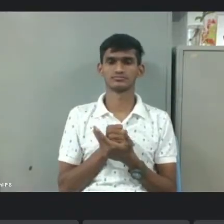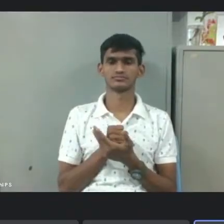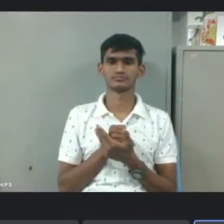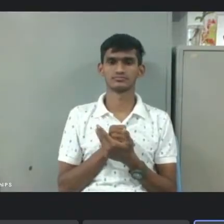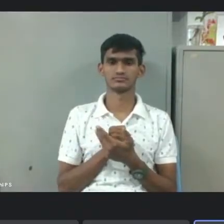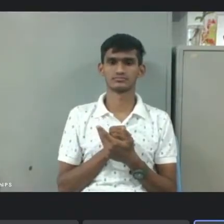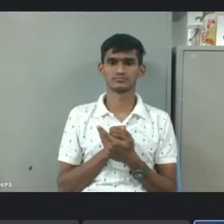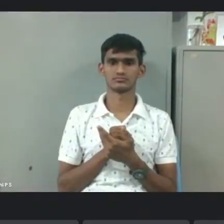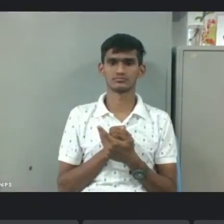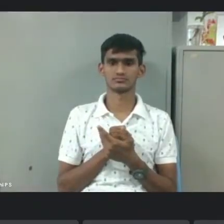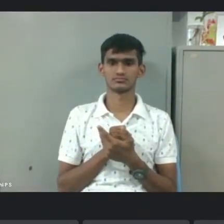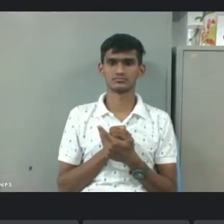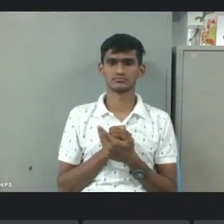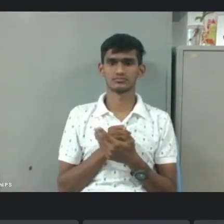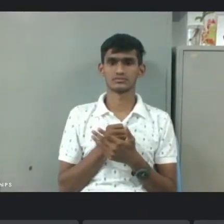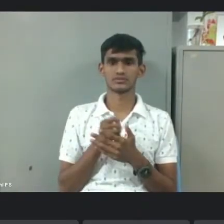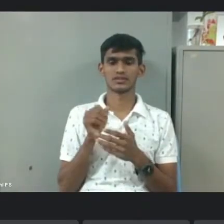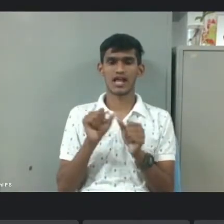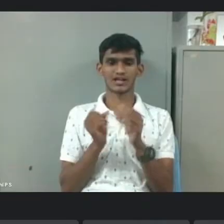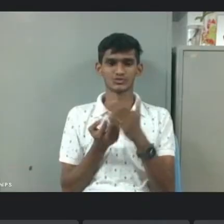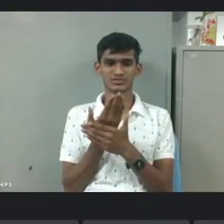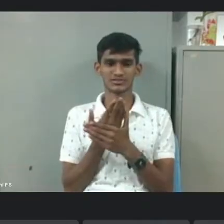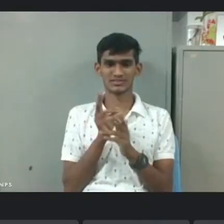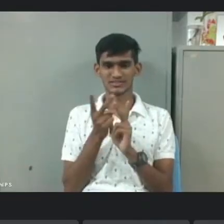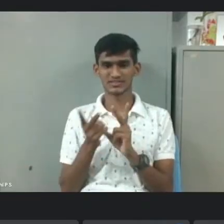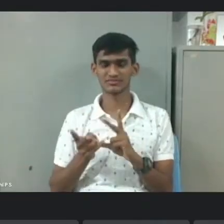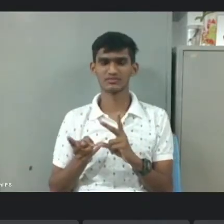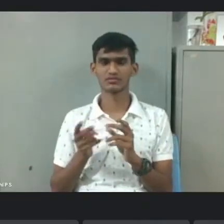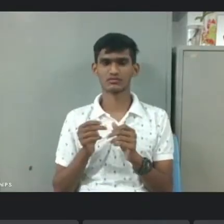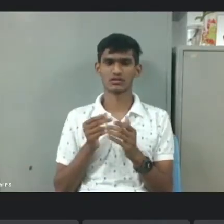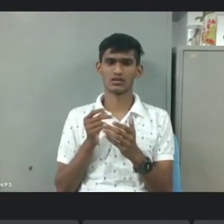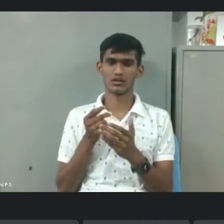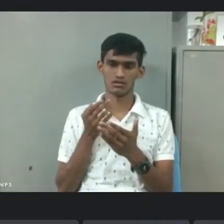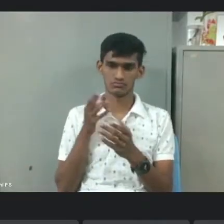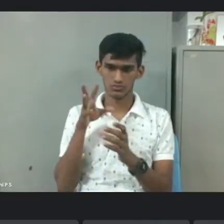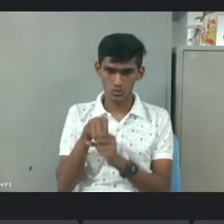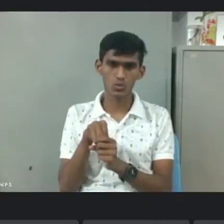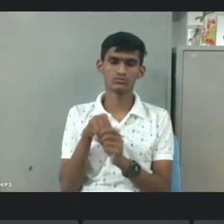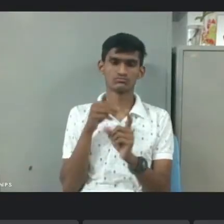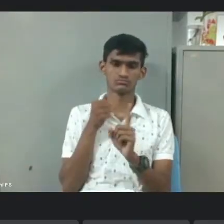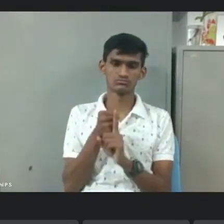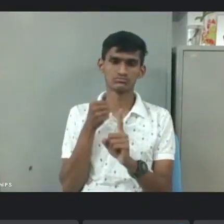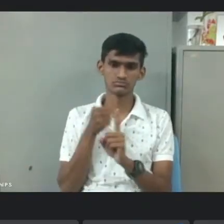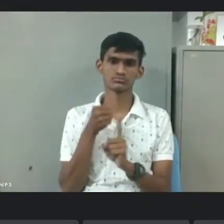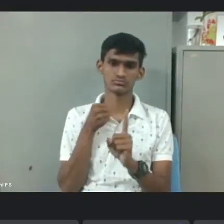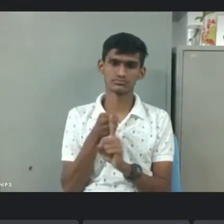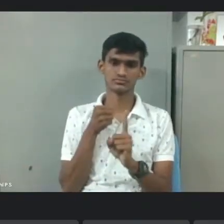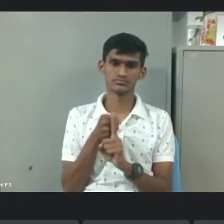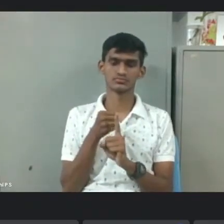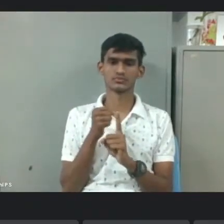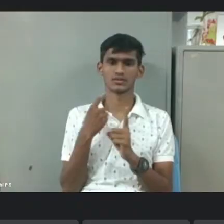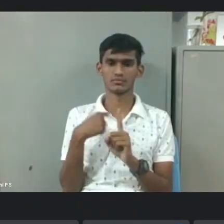പിന്നെയുള്ളത് നമ്മുടെ ലോക്കൽ സന്നദ്ധ സംഘടനകളിൽ വർക്ക് ചെയ്യാൻ തുടങ്ങും. സന്നദ്ധ സംഘടനകളിലായിട്ടാണെങ്കിലും കുറച്ച് പതുക്കെ ജോലികൾ